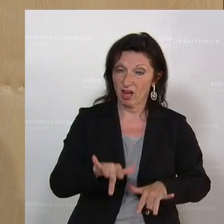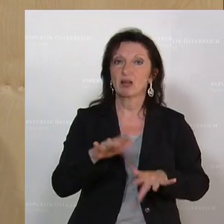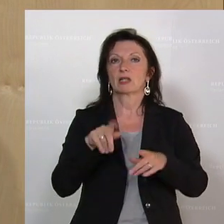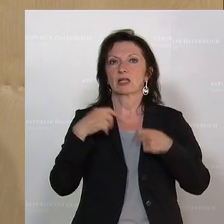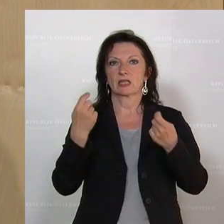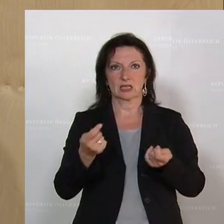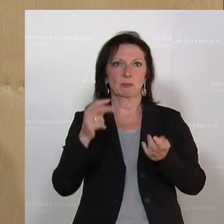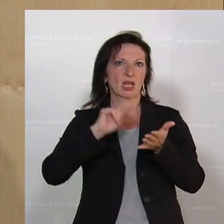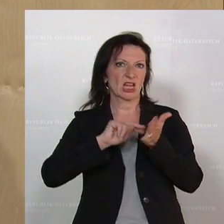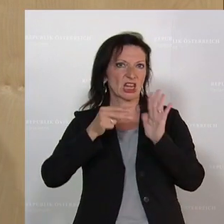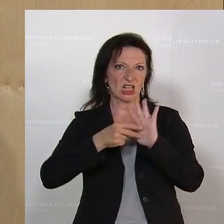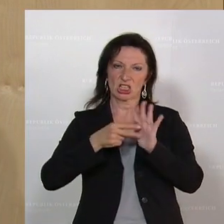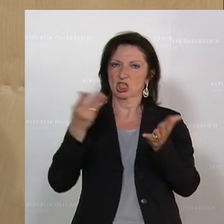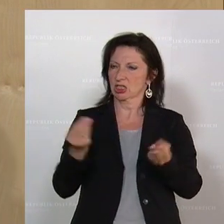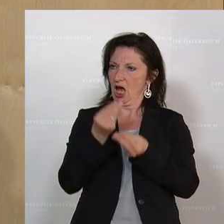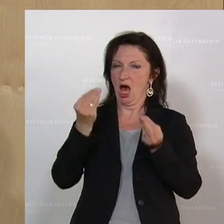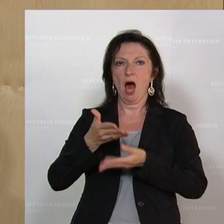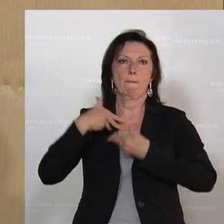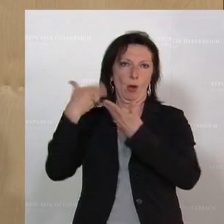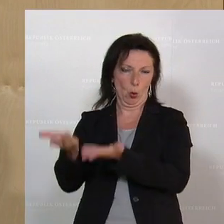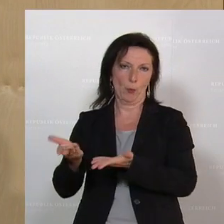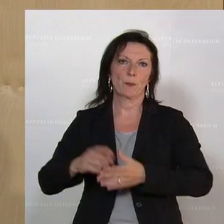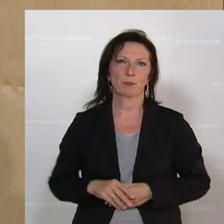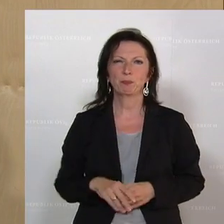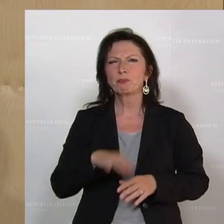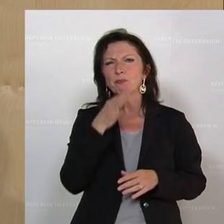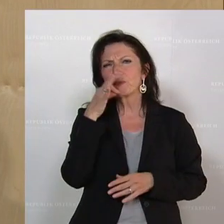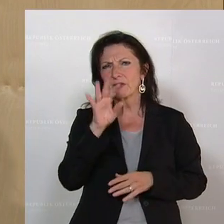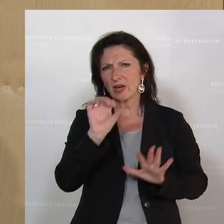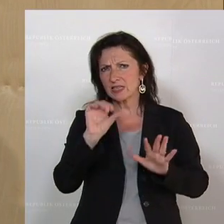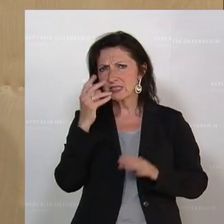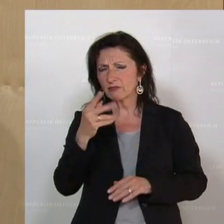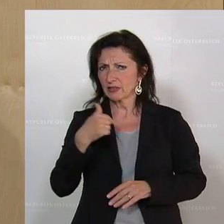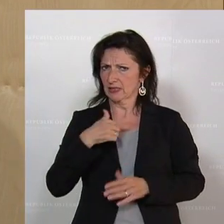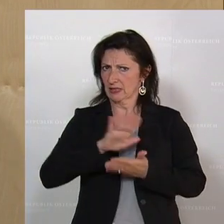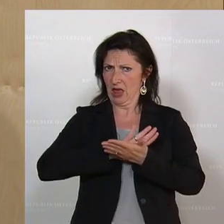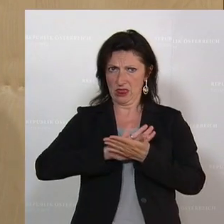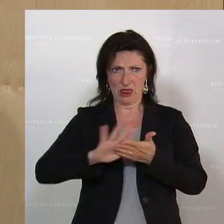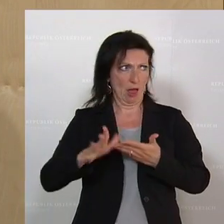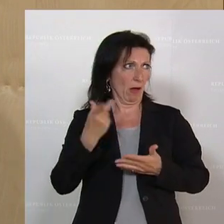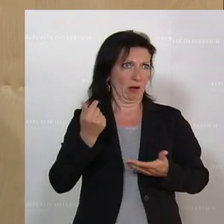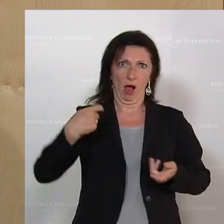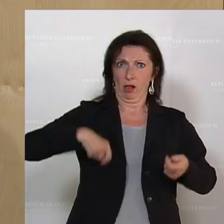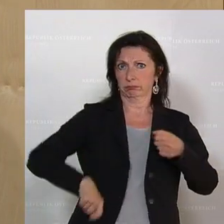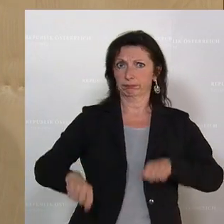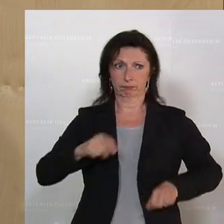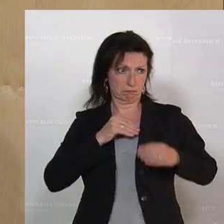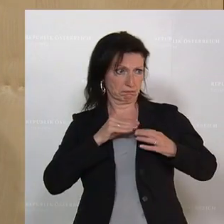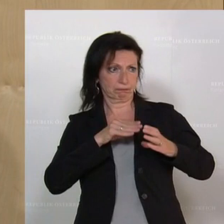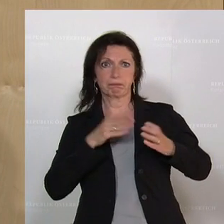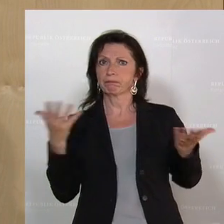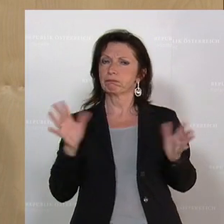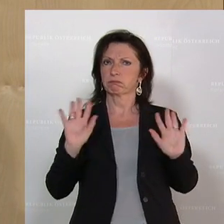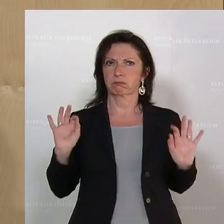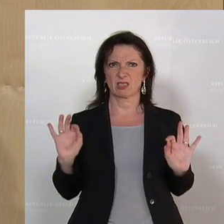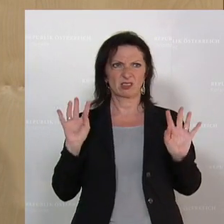Mittel vom Ressort zur Verfügung gestellt werden. Zu Frage 46, ich habe mich nie bereichert, das ist ein Faktum und bedarf aus